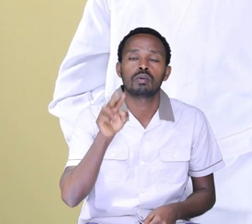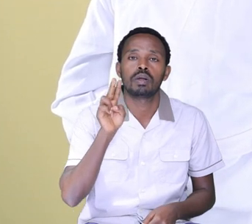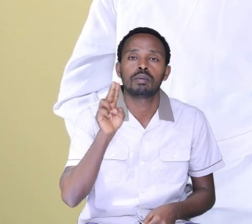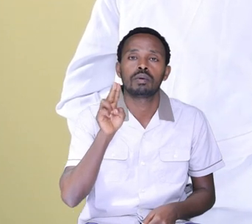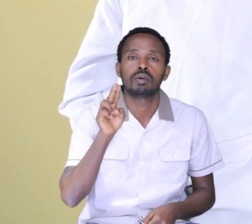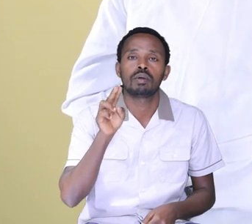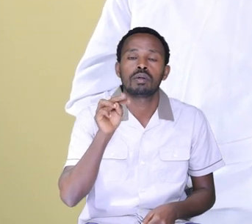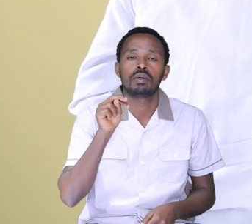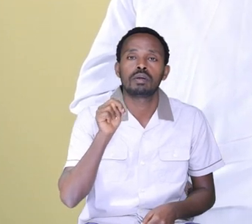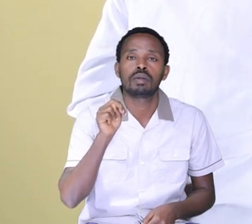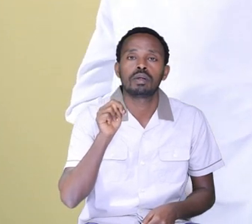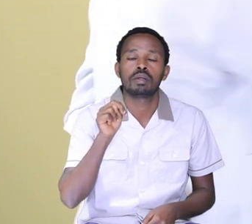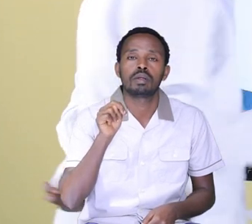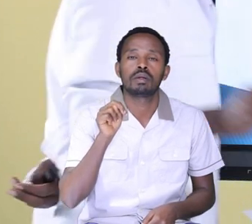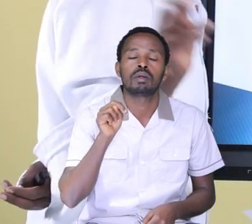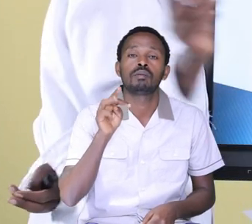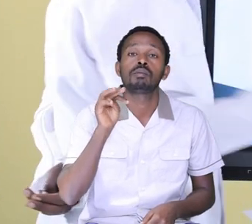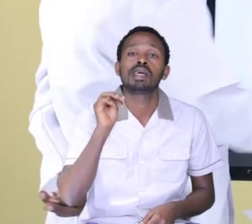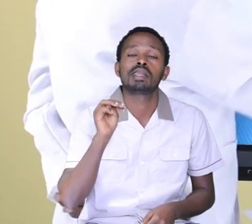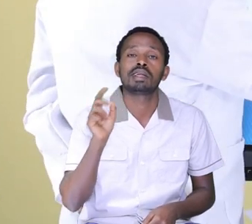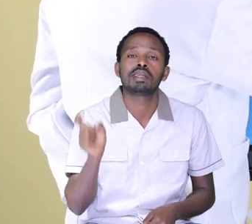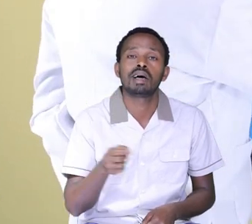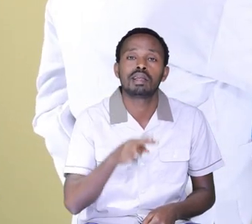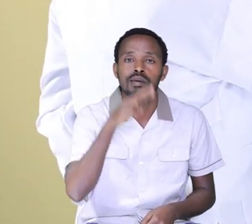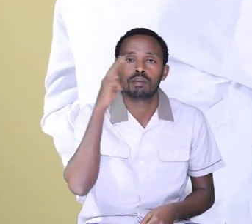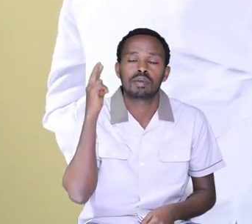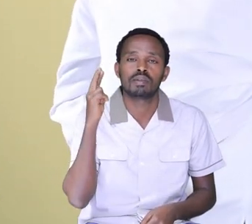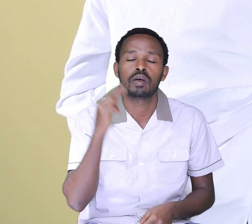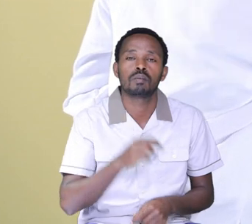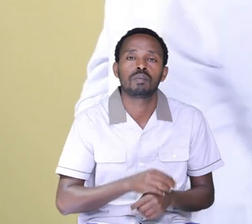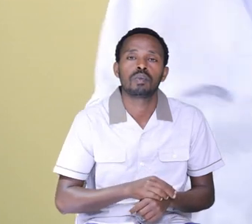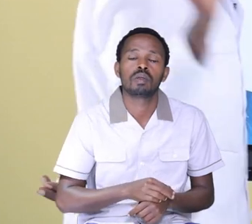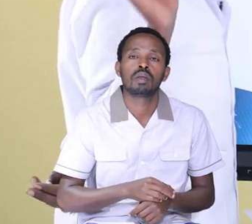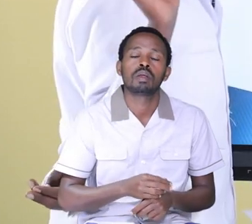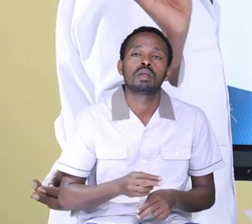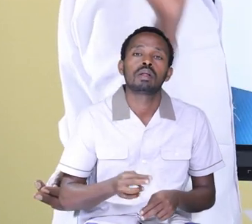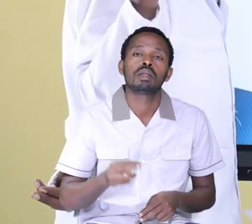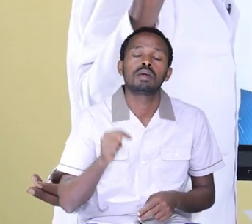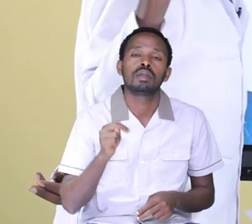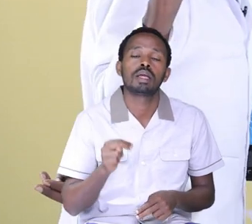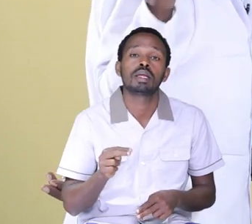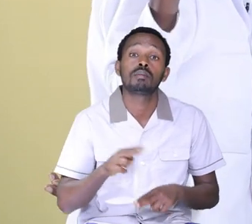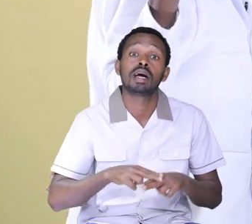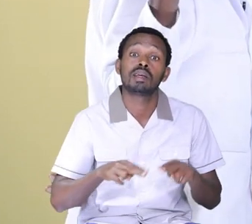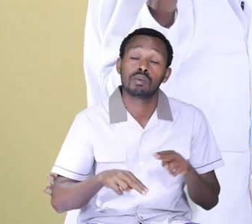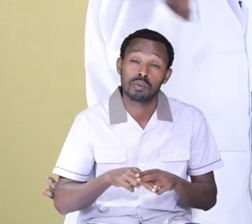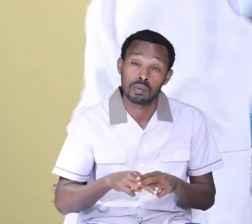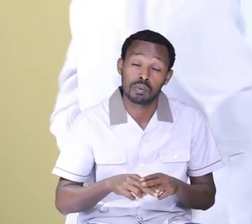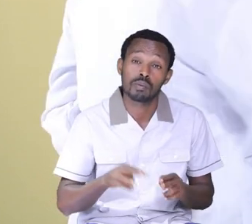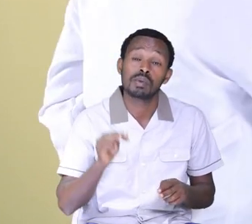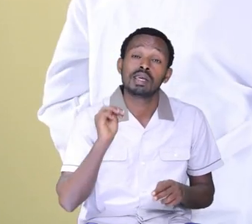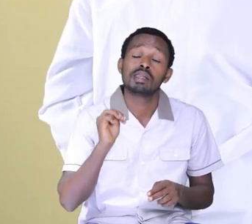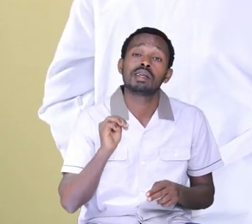1.2 niwutoon meetirii taati. Sababni isaa niwutoonii baay'isuu meetiriin niwutoon meetira taati waan